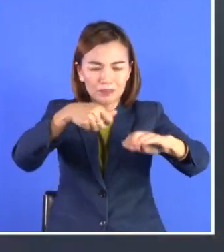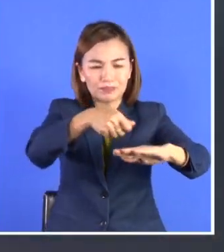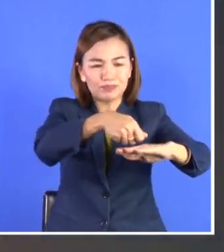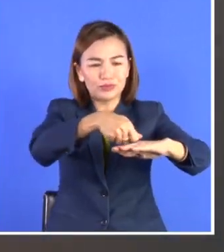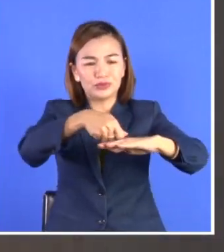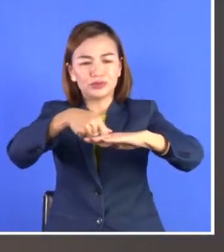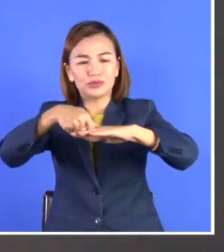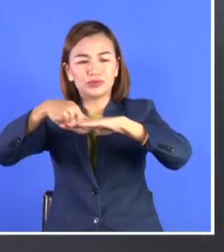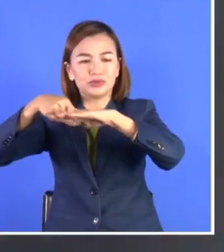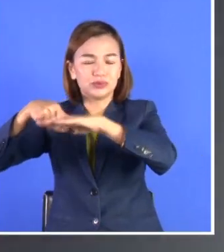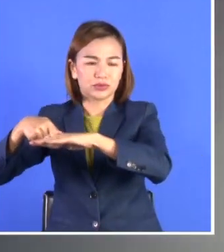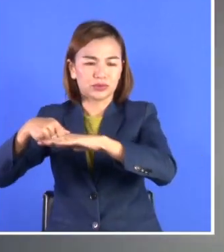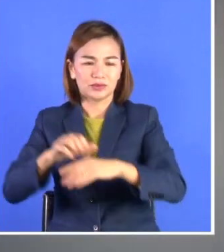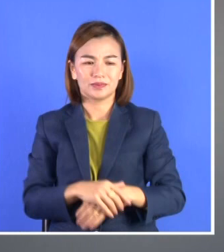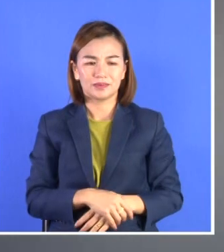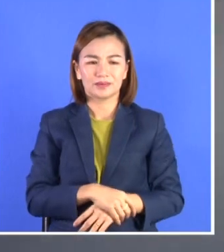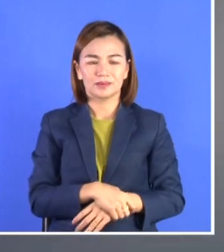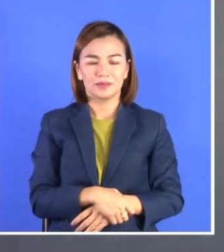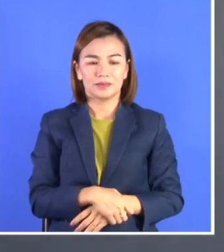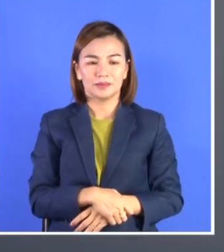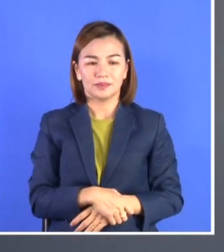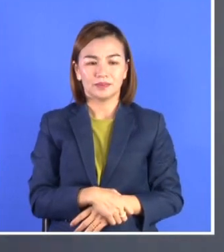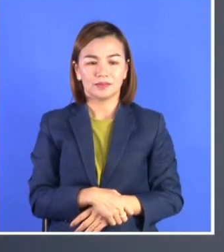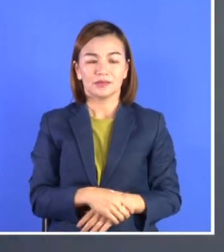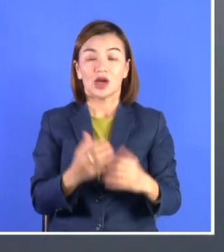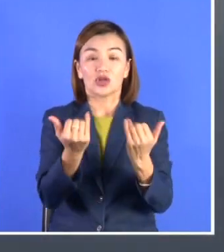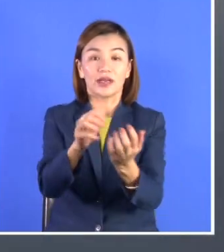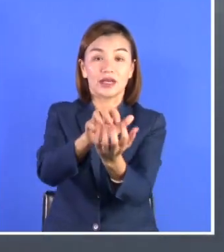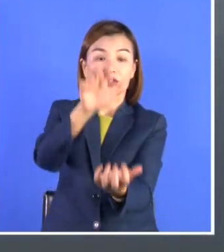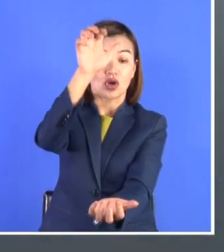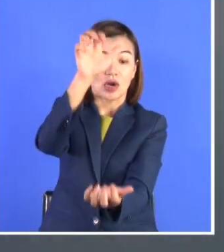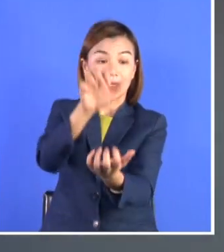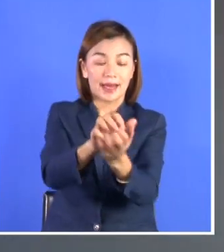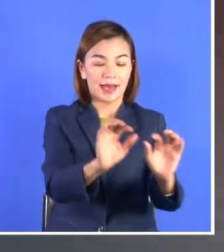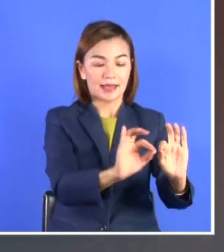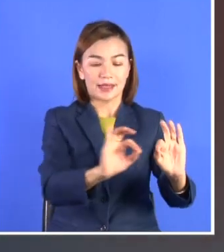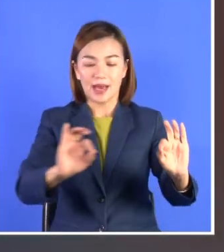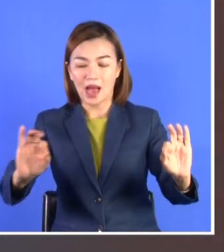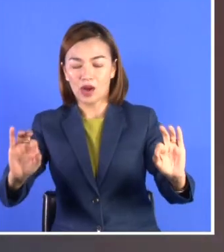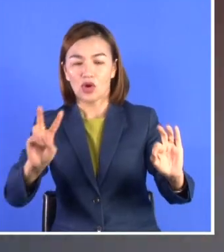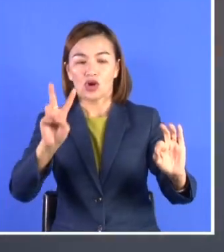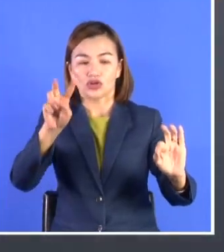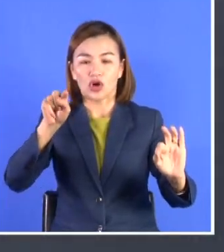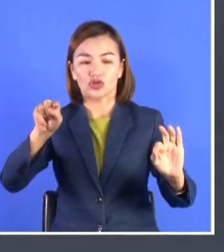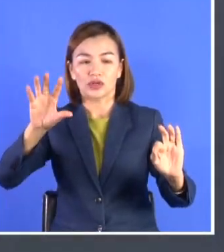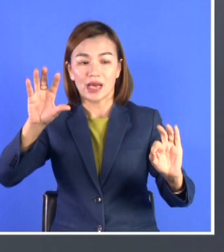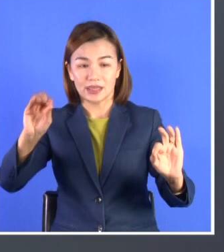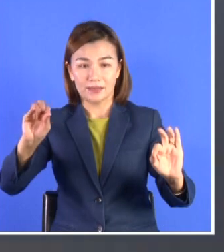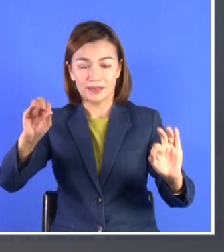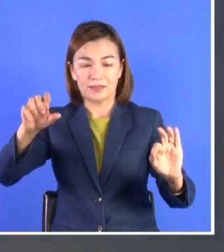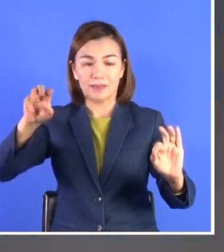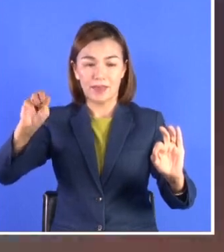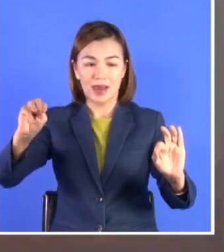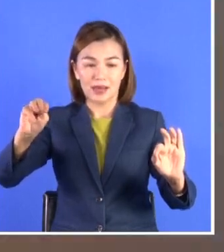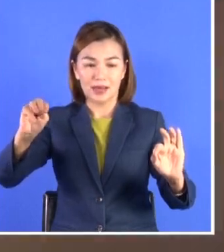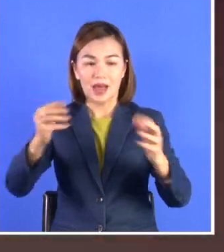ง่ายๆอ่ะมาง่ายๆเบื้องต้นพบว่าเป็นจระเข้น้ำจืดความยาวประมาณ2เมตร50เซนติเมตรน้ำหนักประมาณ30กิโล